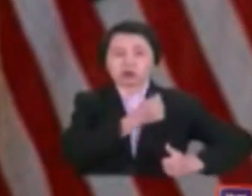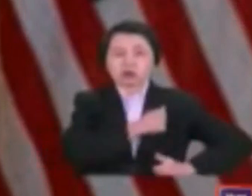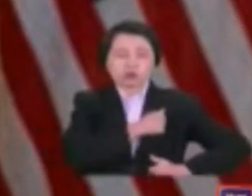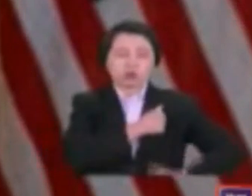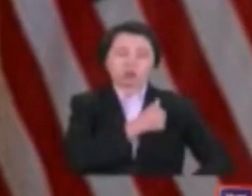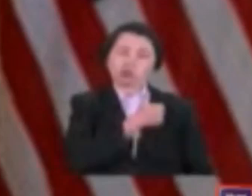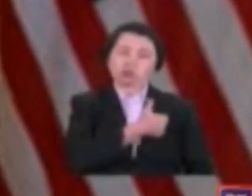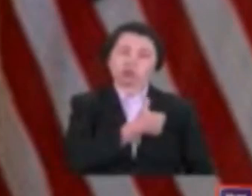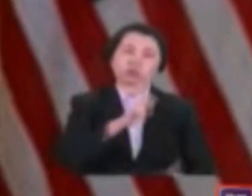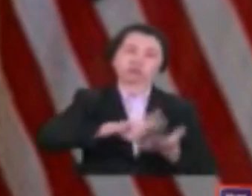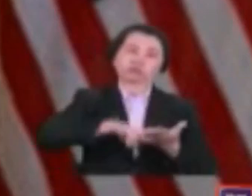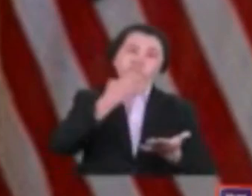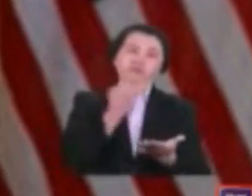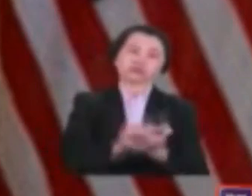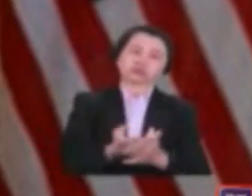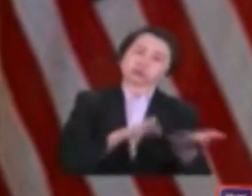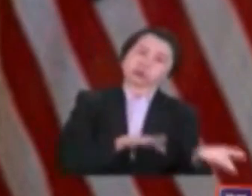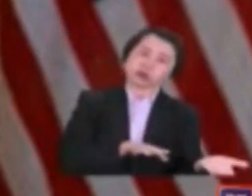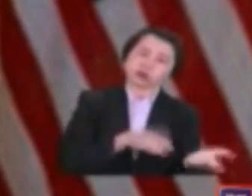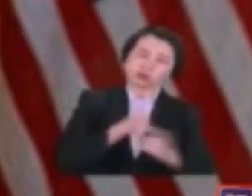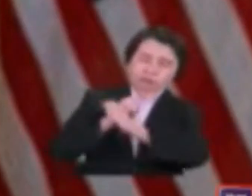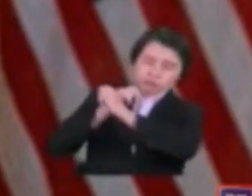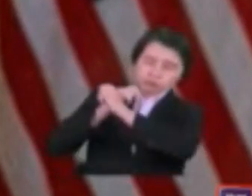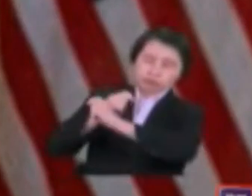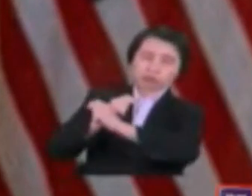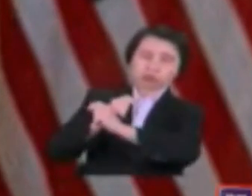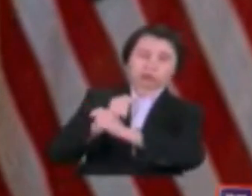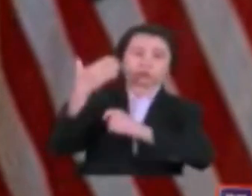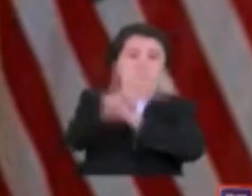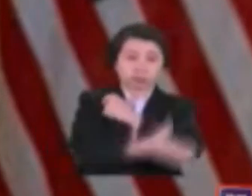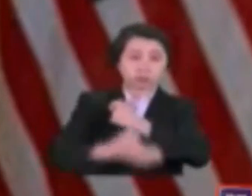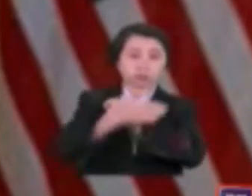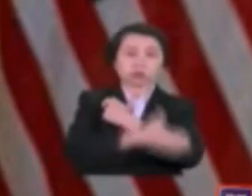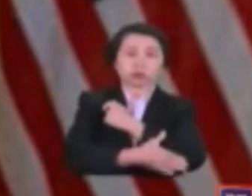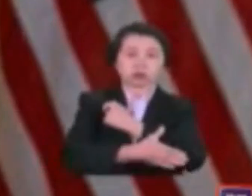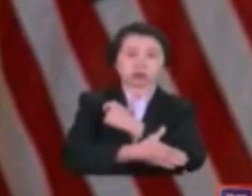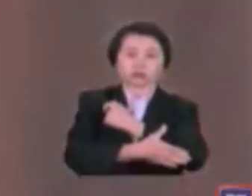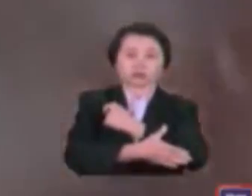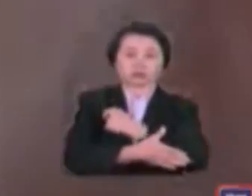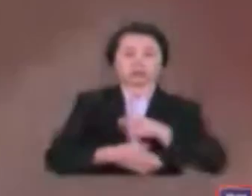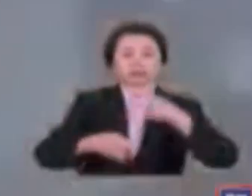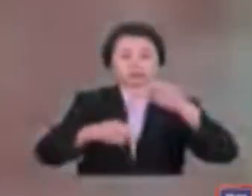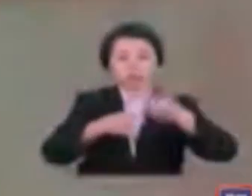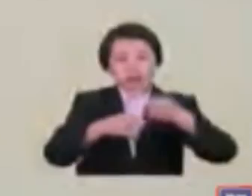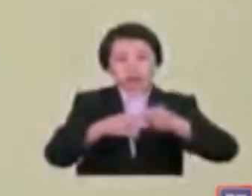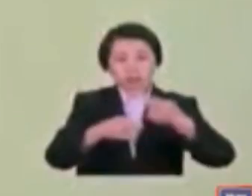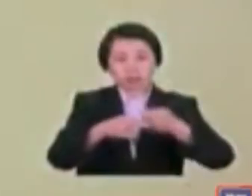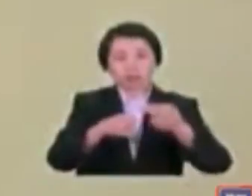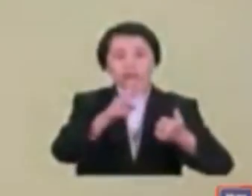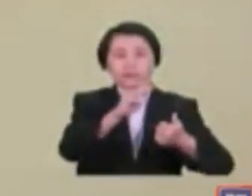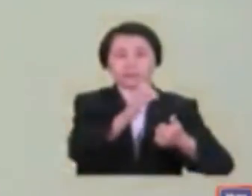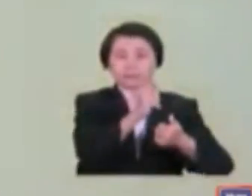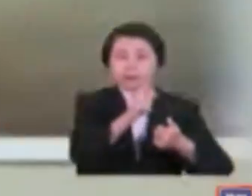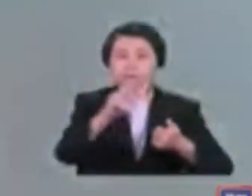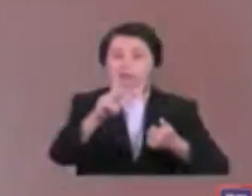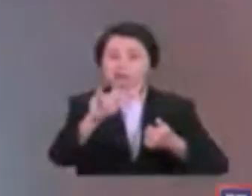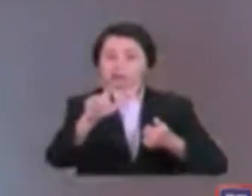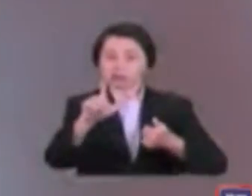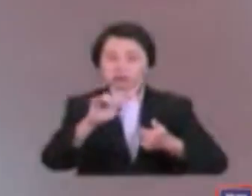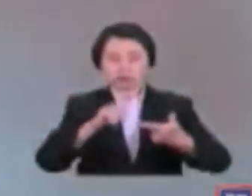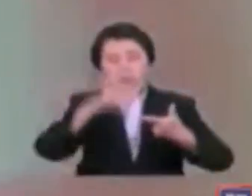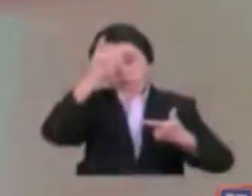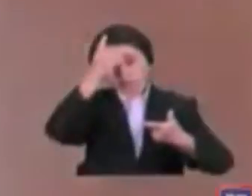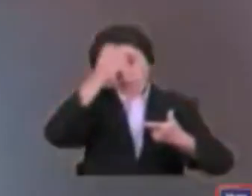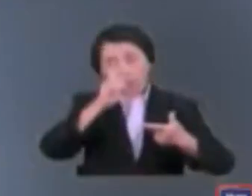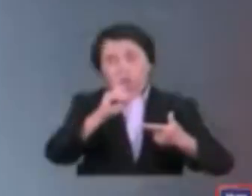aulia rebah demi mempertahankan Pertiwi. Nama-nama seperti Mat Kilau,